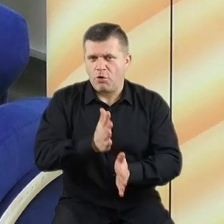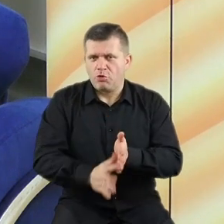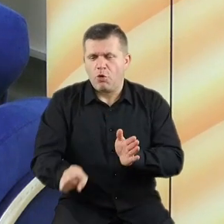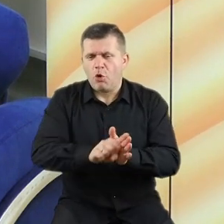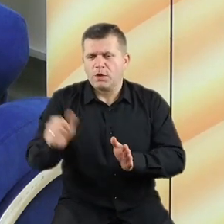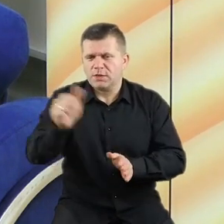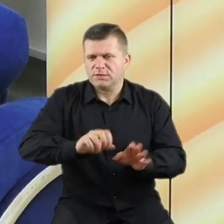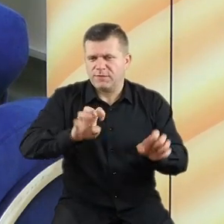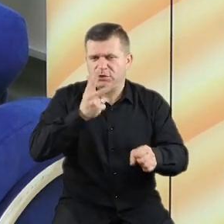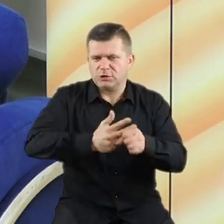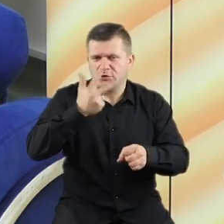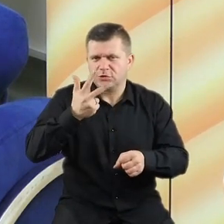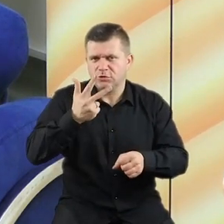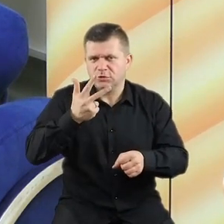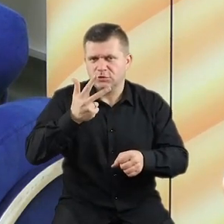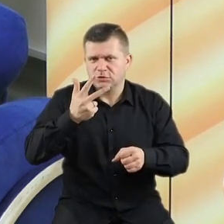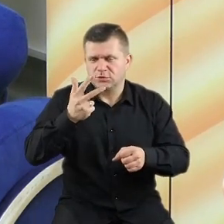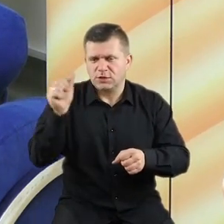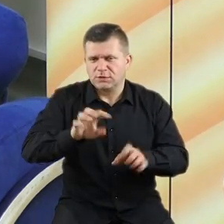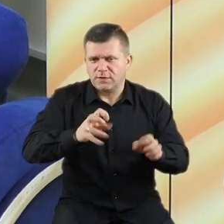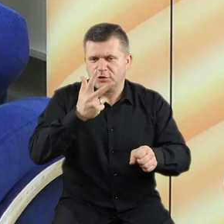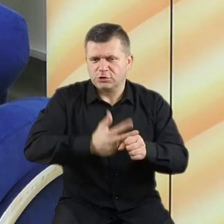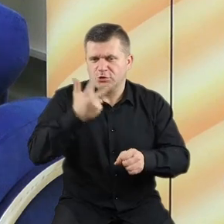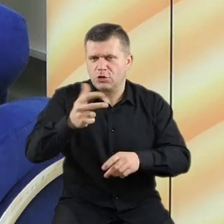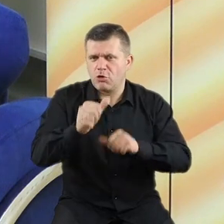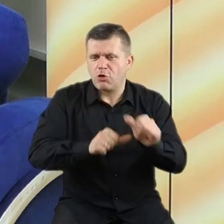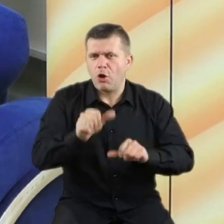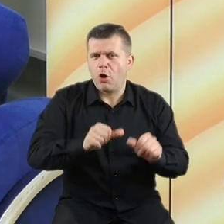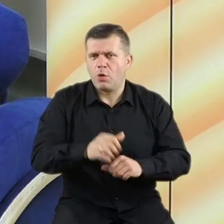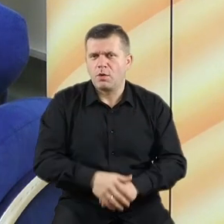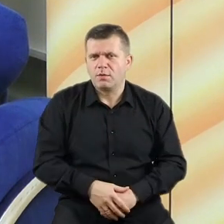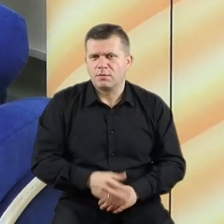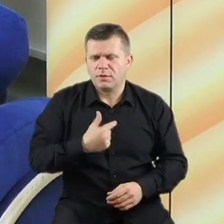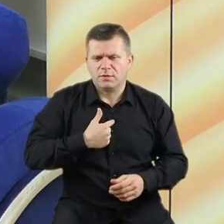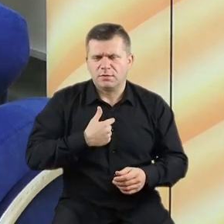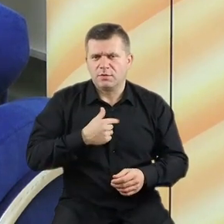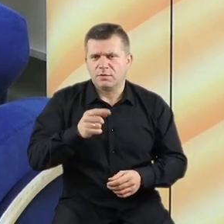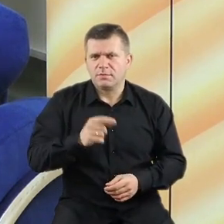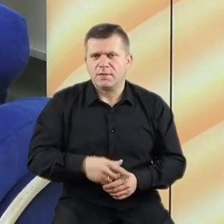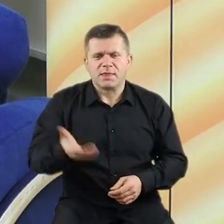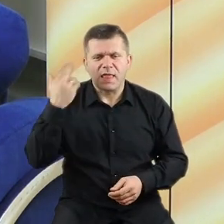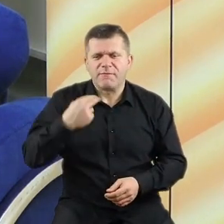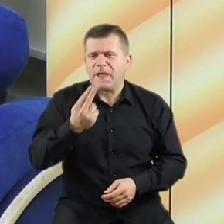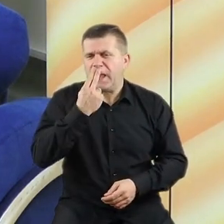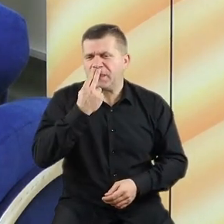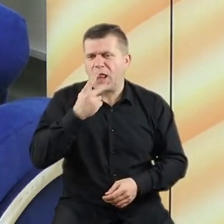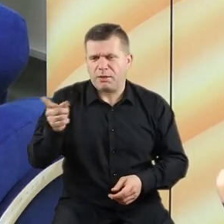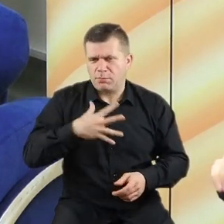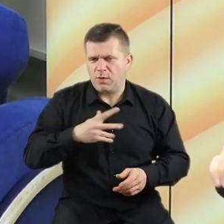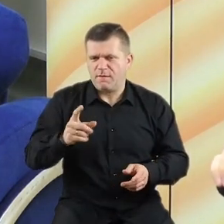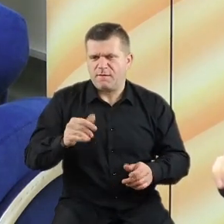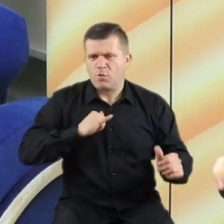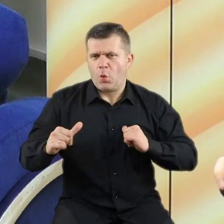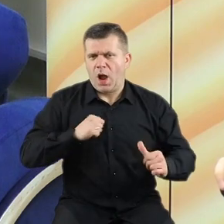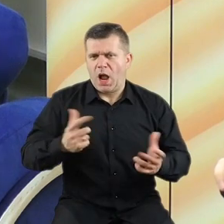od 1933 roku żyć, 1933 roku żyć, no co ja z tym życiem? Kiedy Hitler doszedł do władzy,